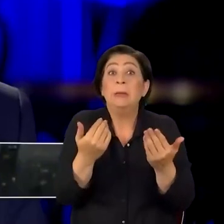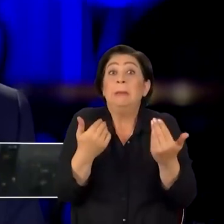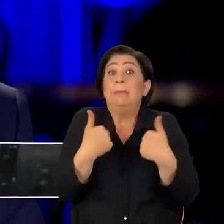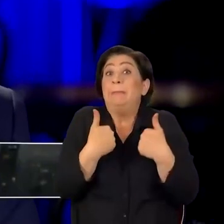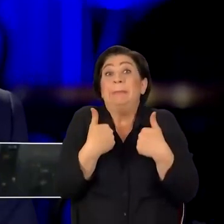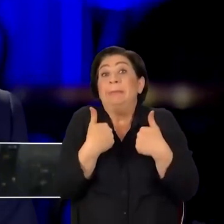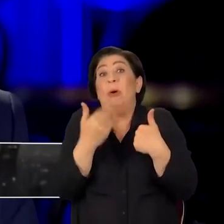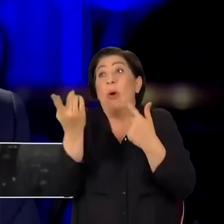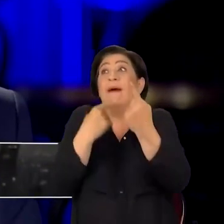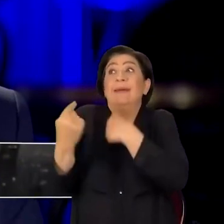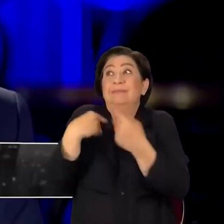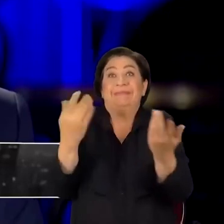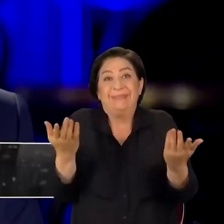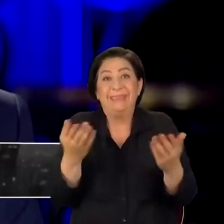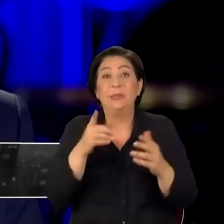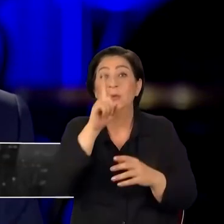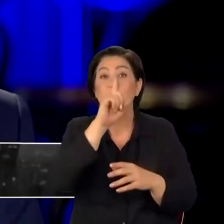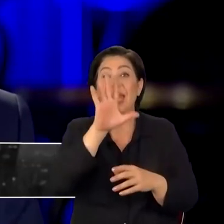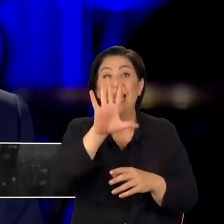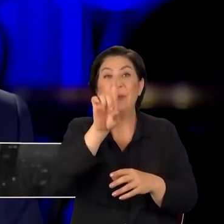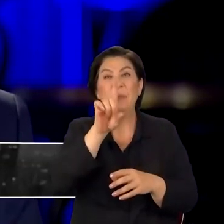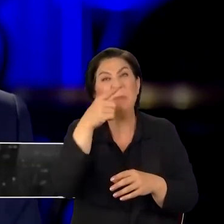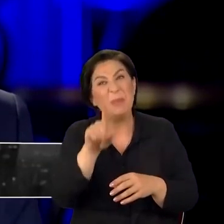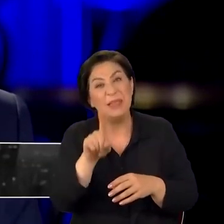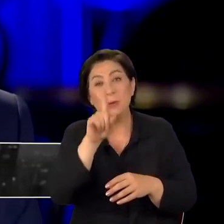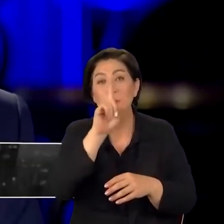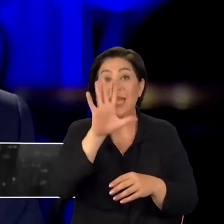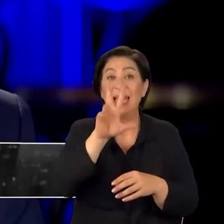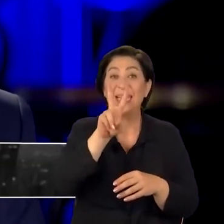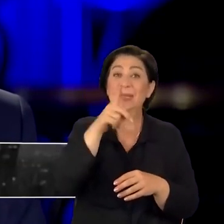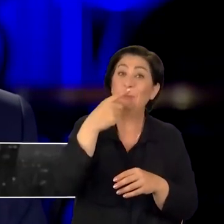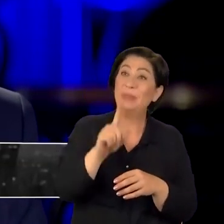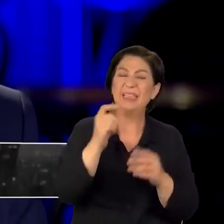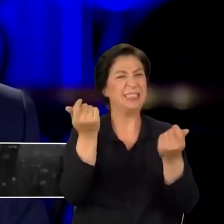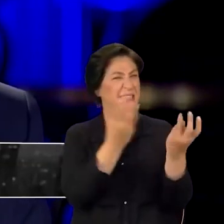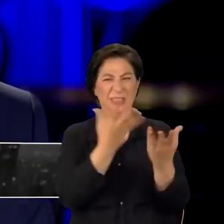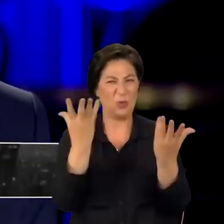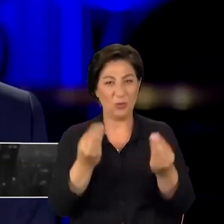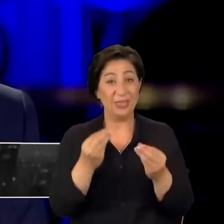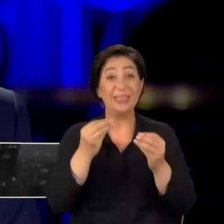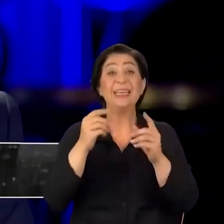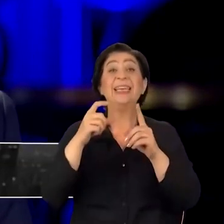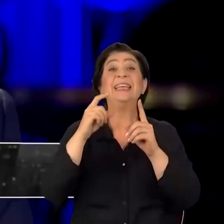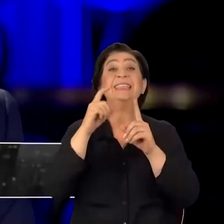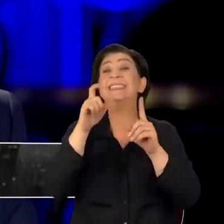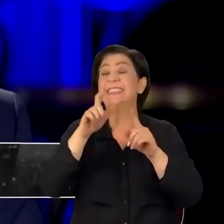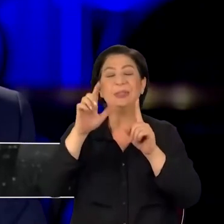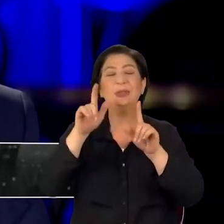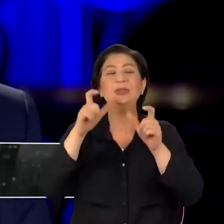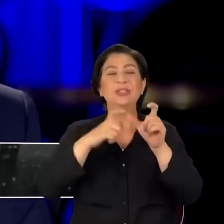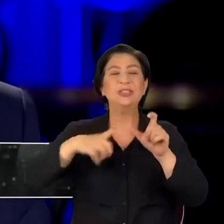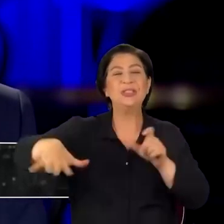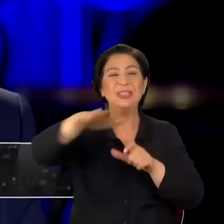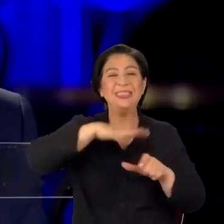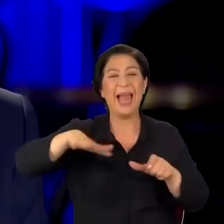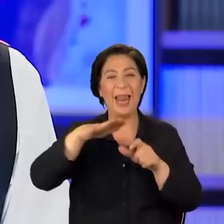siz YouTuber'sınız. Evet. 151 bin, 152 bin aile olduk. 152 maşallah. Bin. Ve dijital aile diyorlar. Ve sabahtan akşama kadar